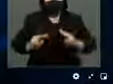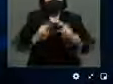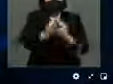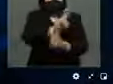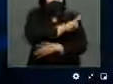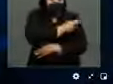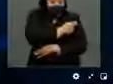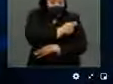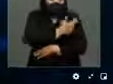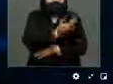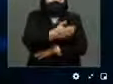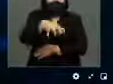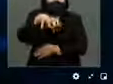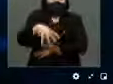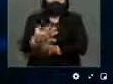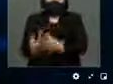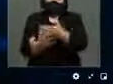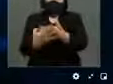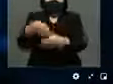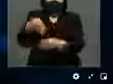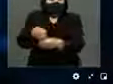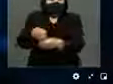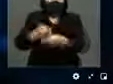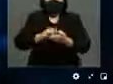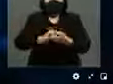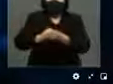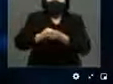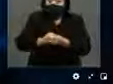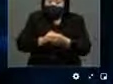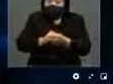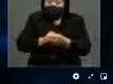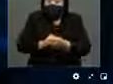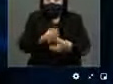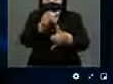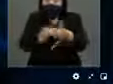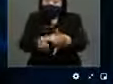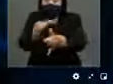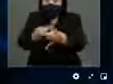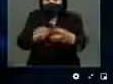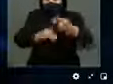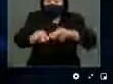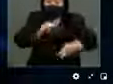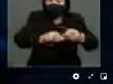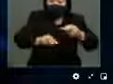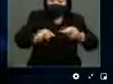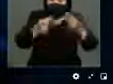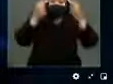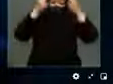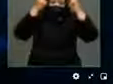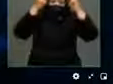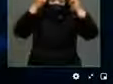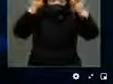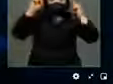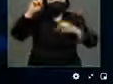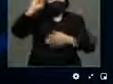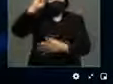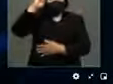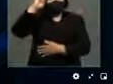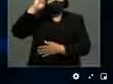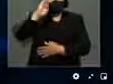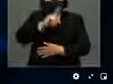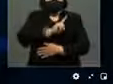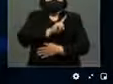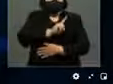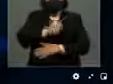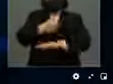ณสุขและกรมราชทัณฑ์ก็จับมือดูแลกันอย่างใกล้ชิดท่านนายกรัฐมนตรีนะครับพลเอกประยุทธ์จันทร์โอชาในฐานะ